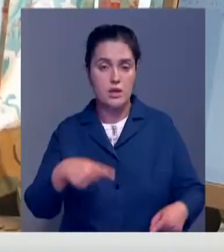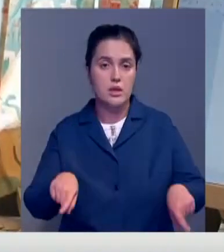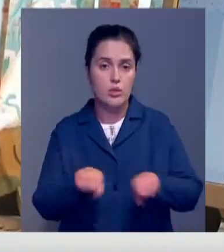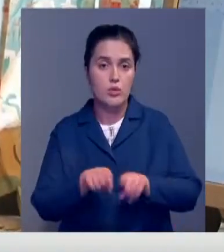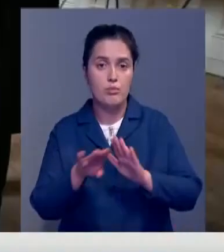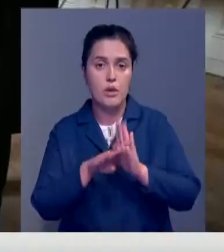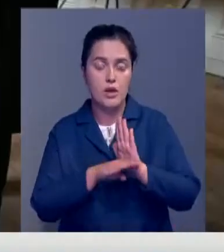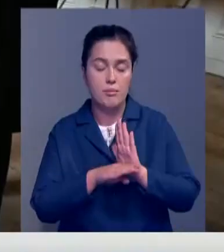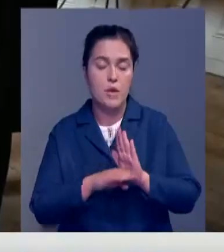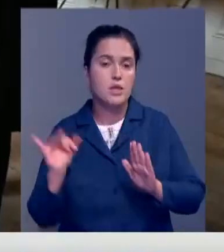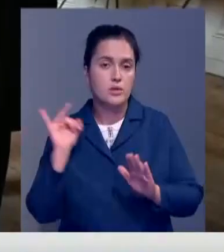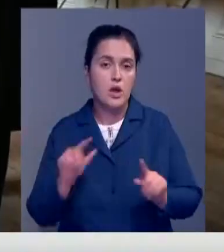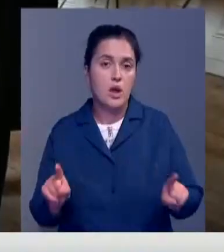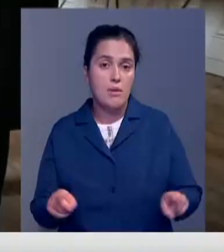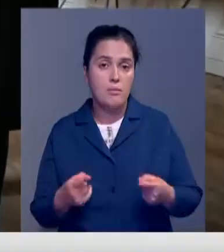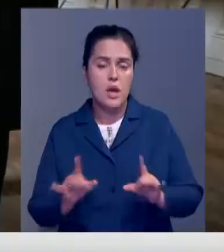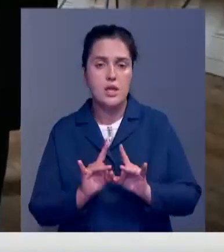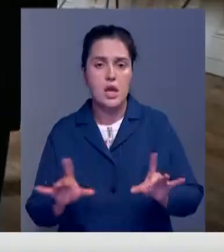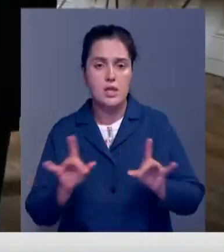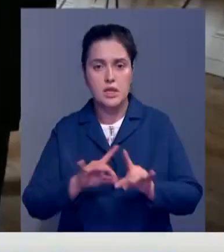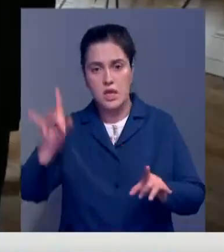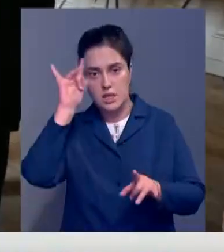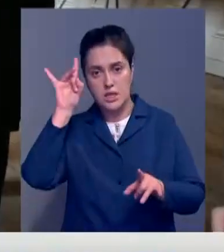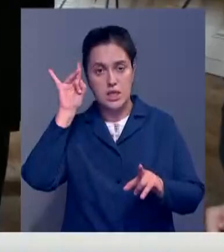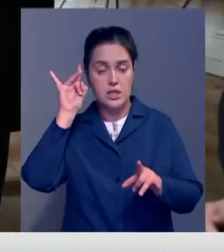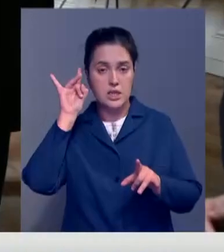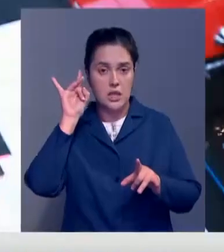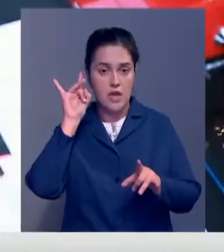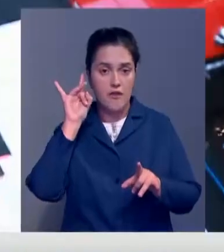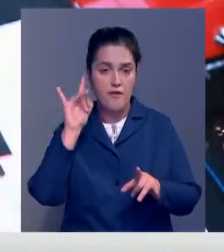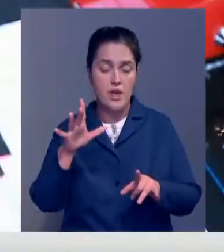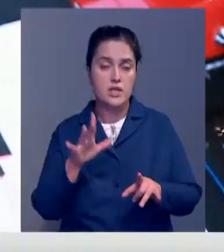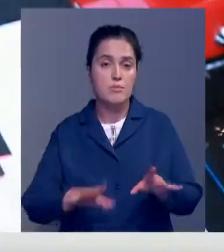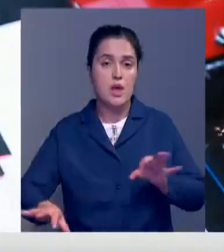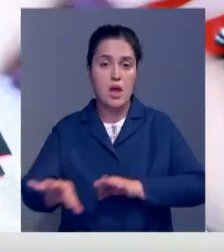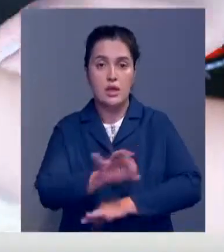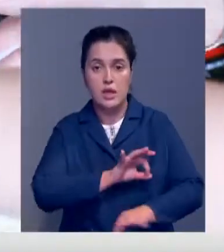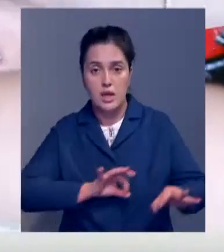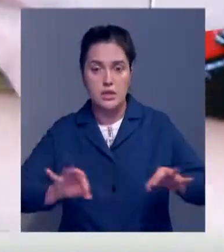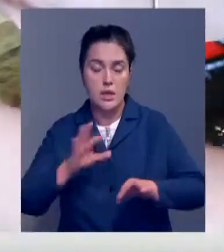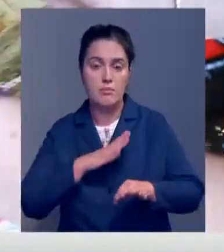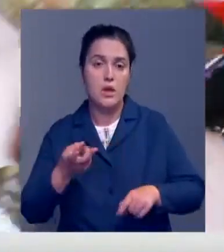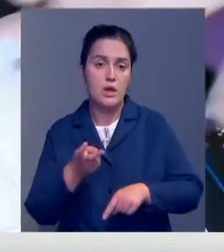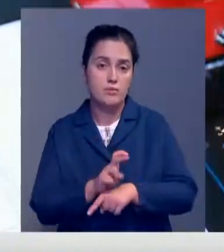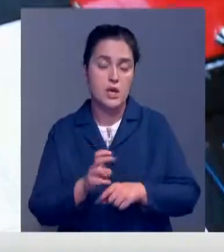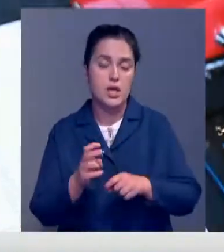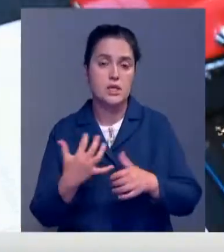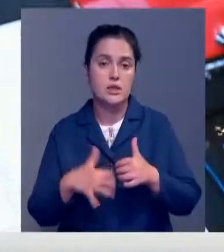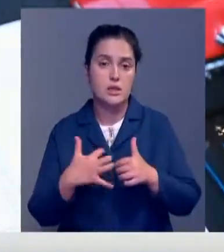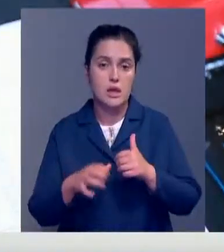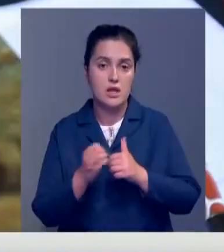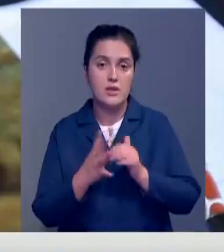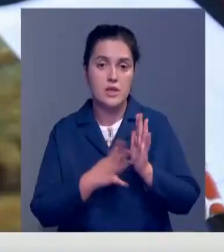«Рухани Жангру». Книга повествует об известном архитекторе и путешественнике, первом европейце, посетившем в середине 19 века Казахстан,